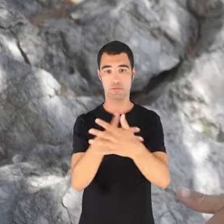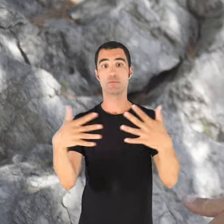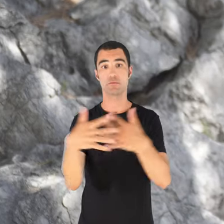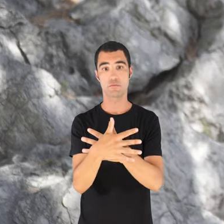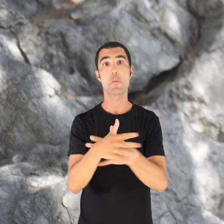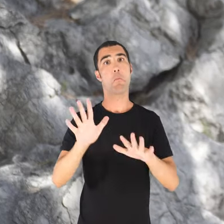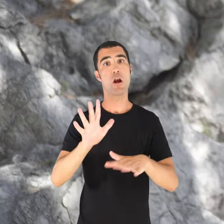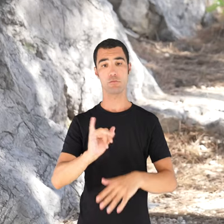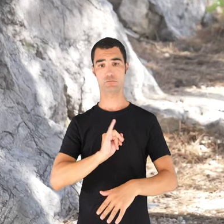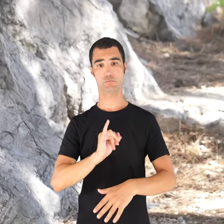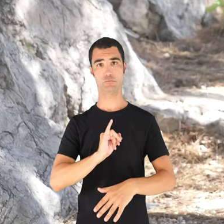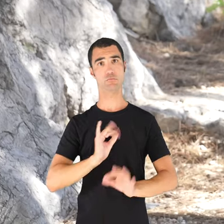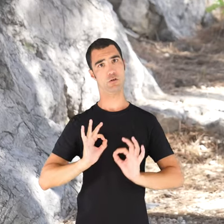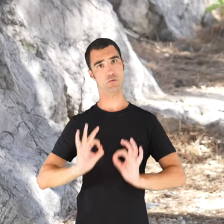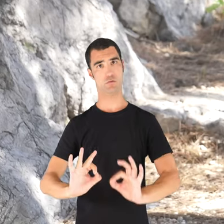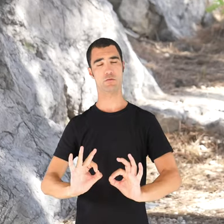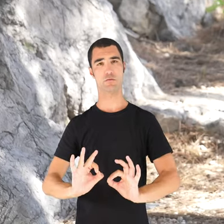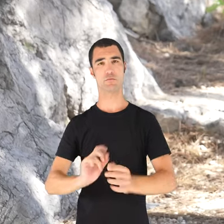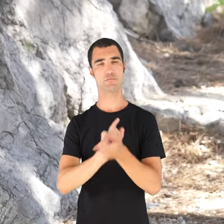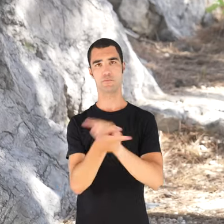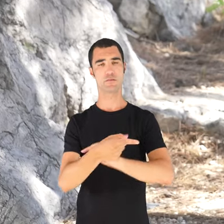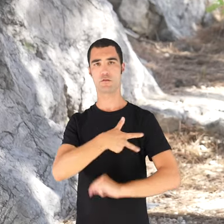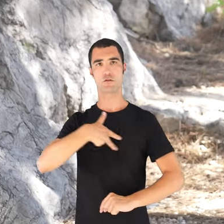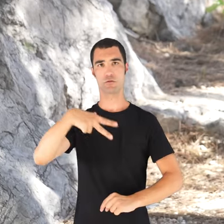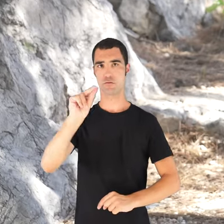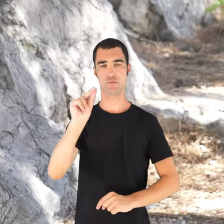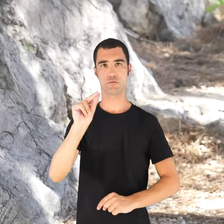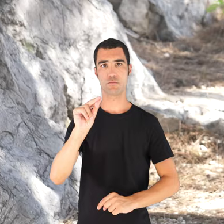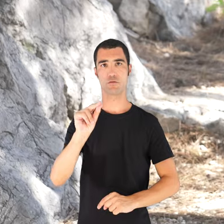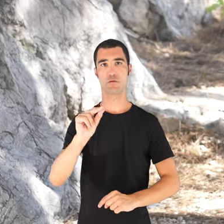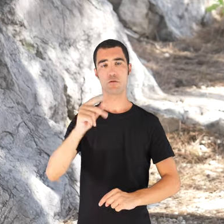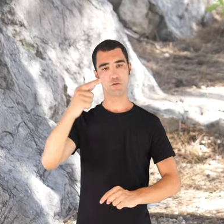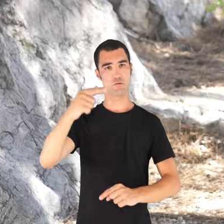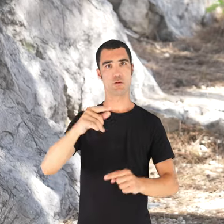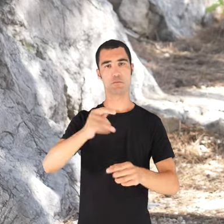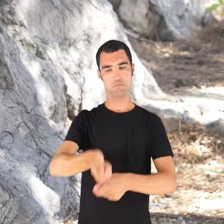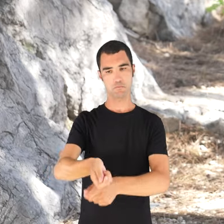que és pescaturisme, sense deixar de ser el que som, sense deixar